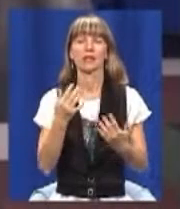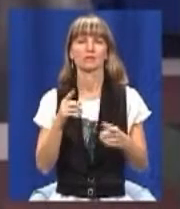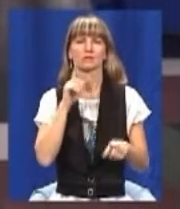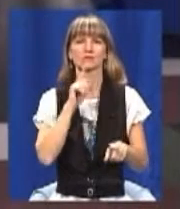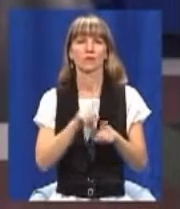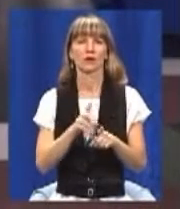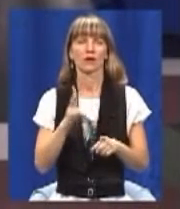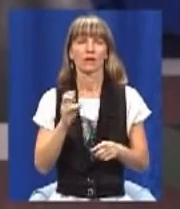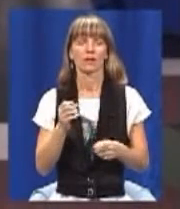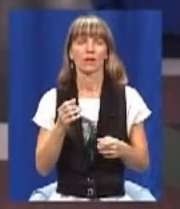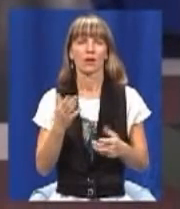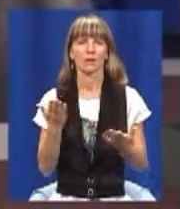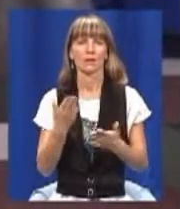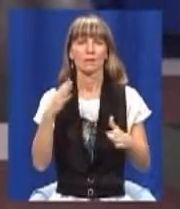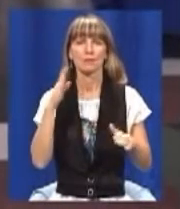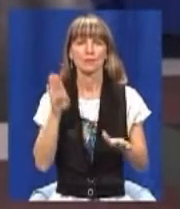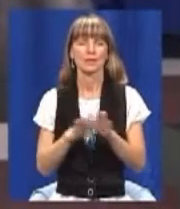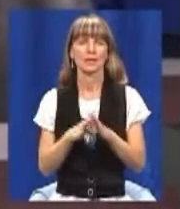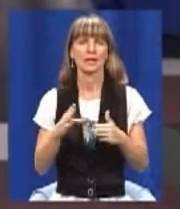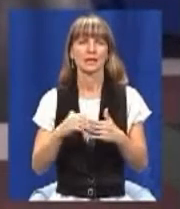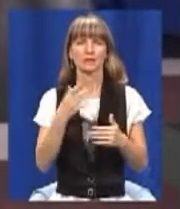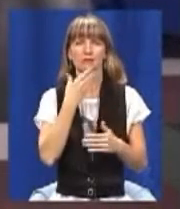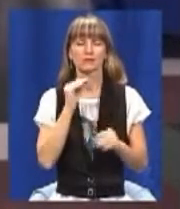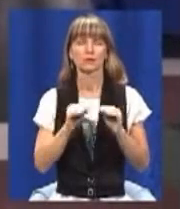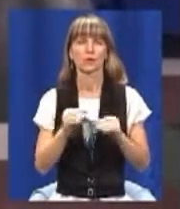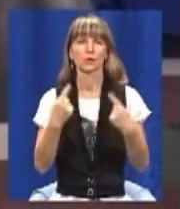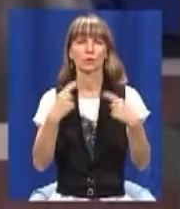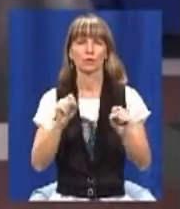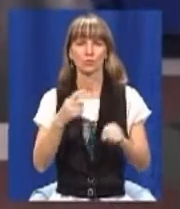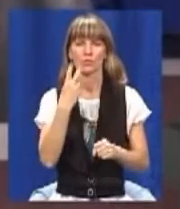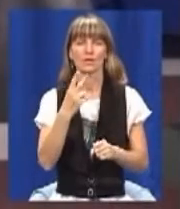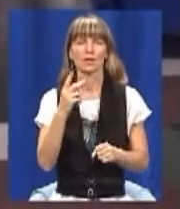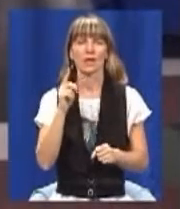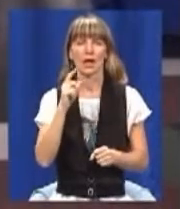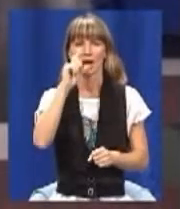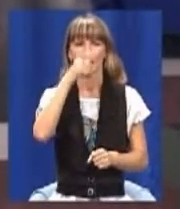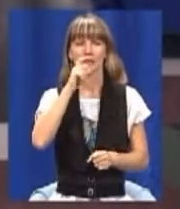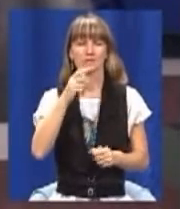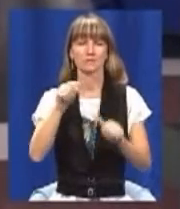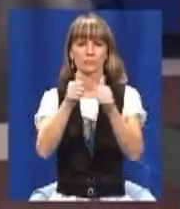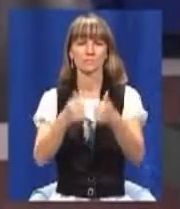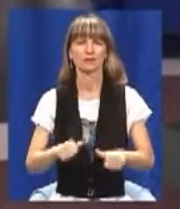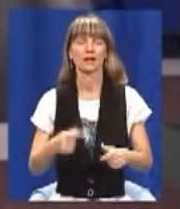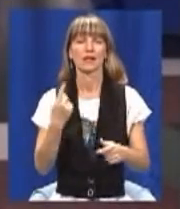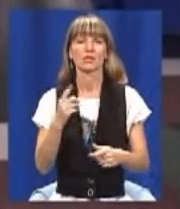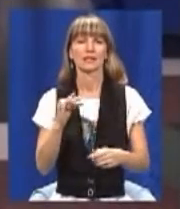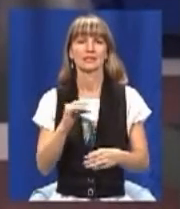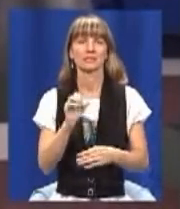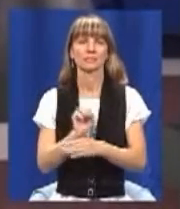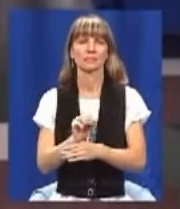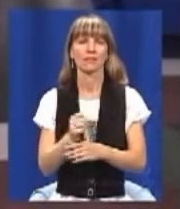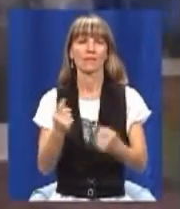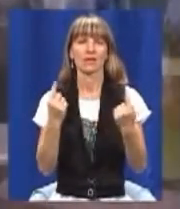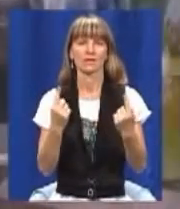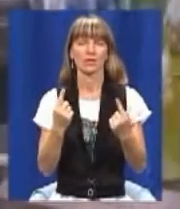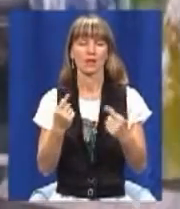гроти підземних королів. На інших можна побачити грецькі скульптури. А на одній зі станцій до стелі прибито